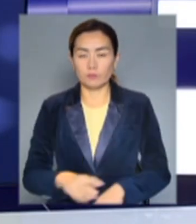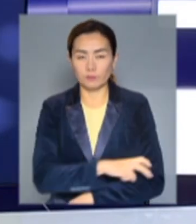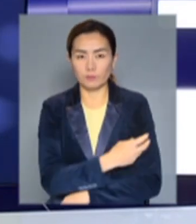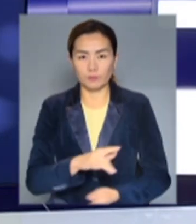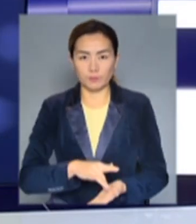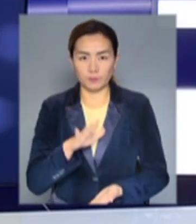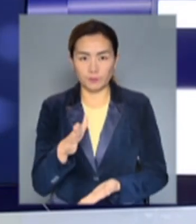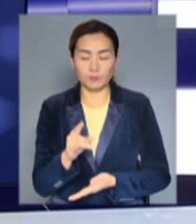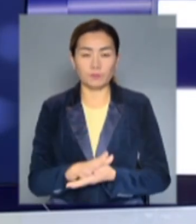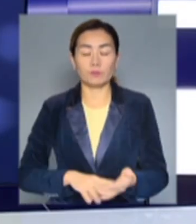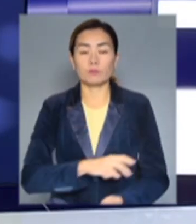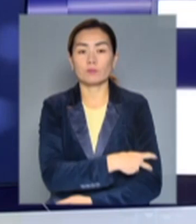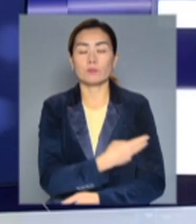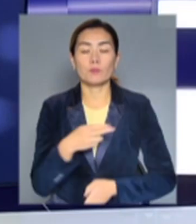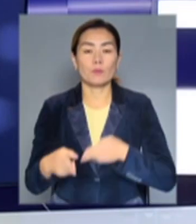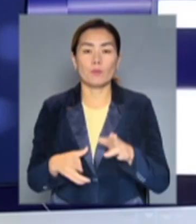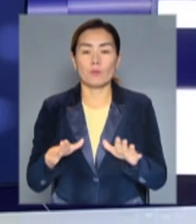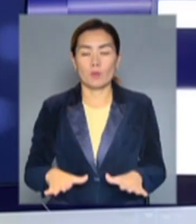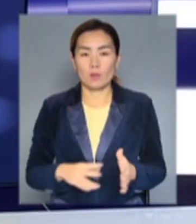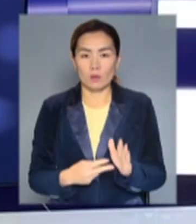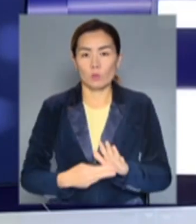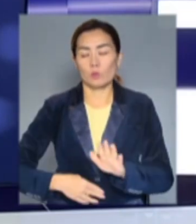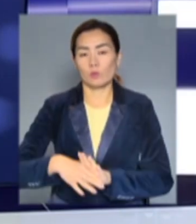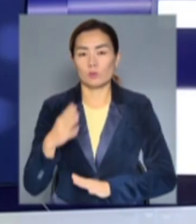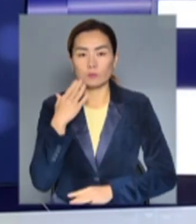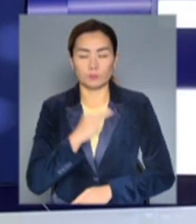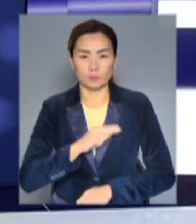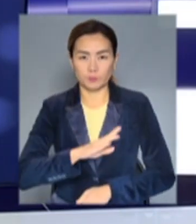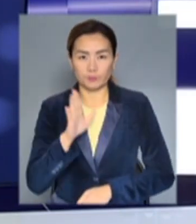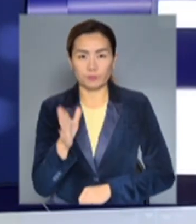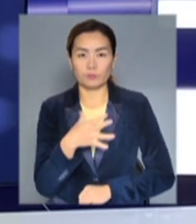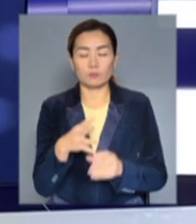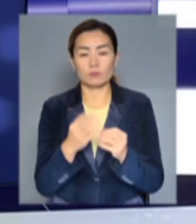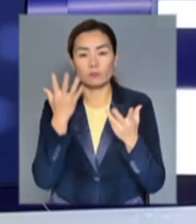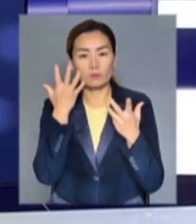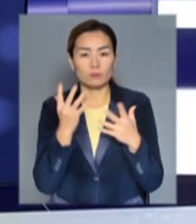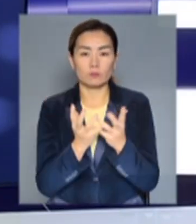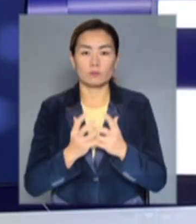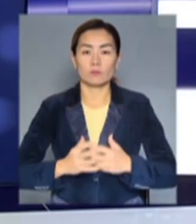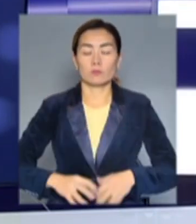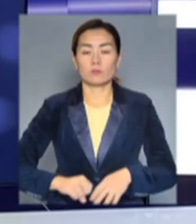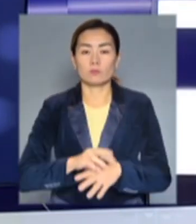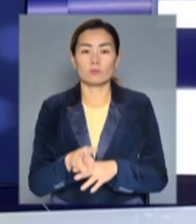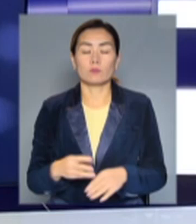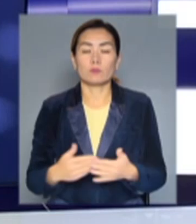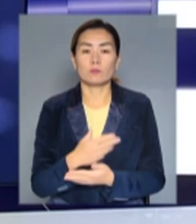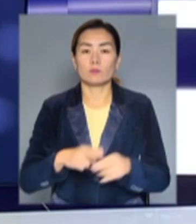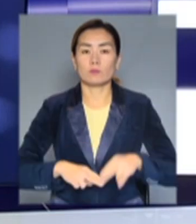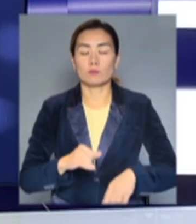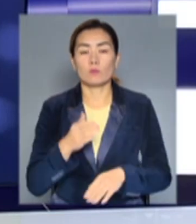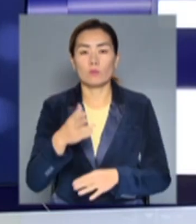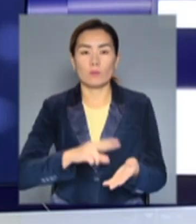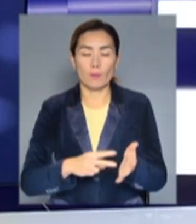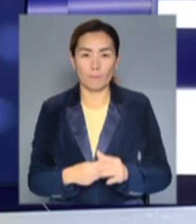медициналық орталық. Енді дәрігерлер ота жасау жүйесін одан әрі жеңілдетпек. Себебі заманауи технологиялармен толыққан жаңа нысанның